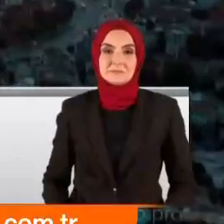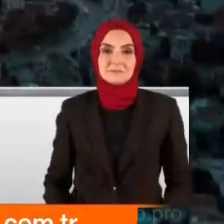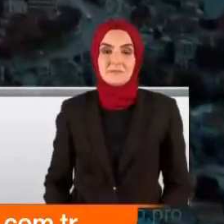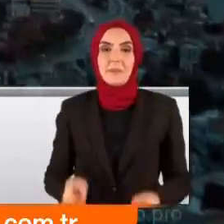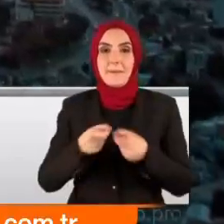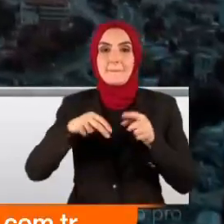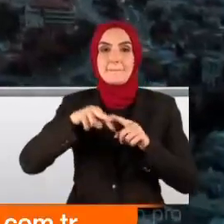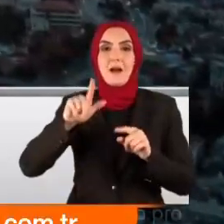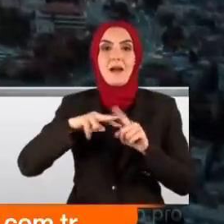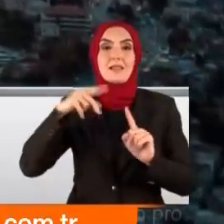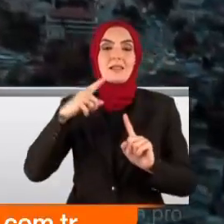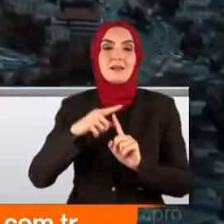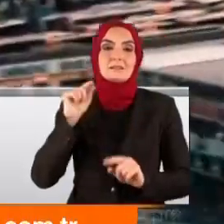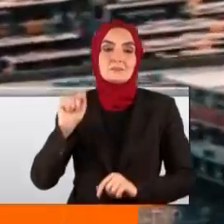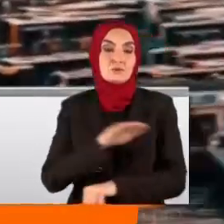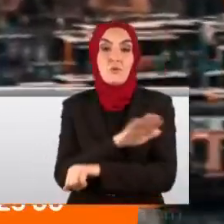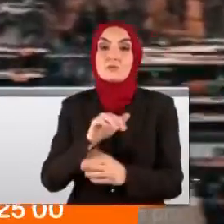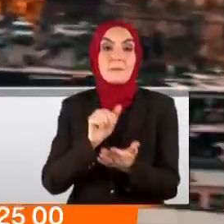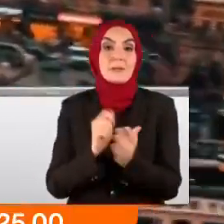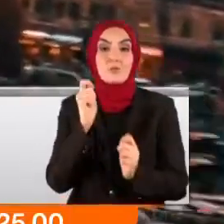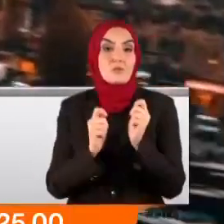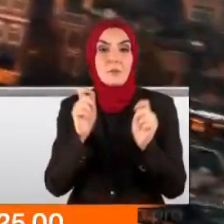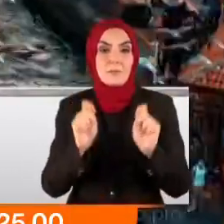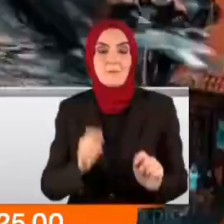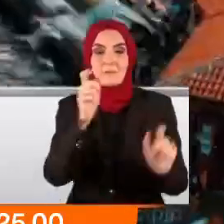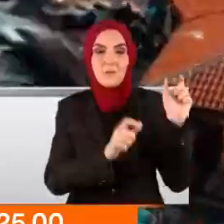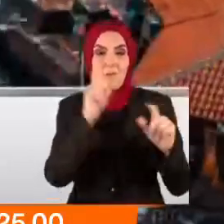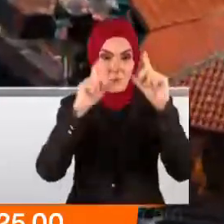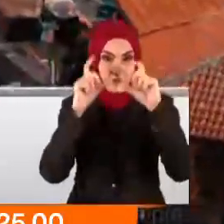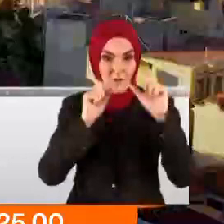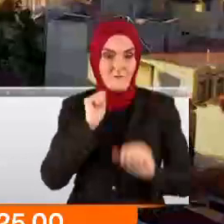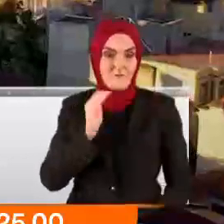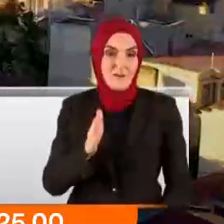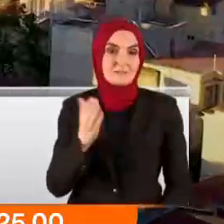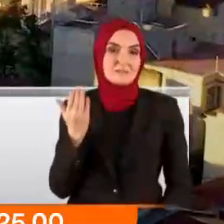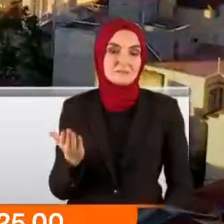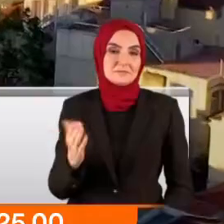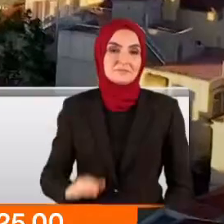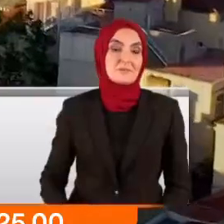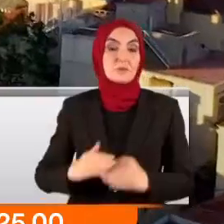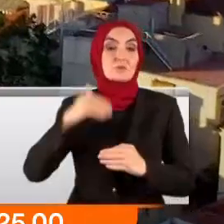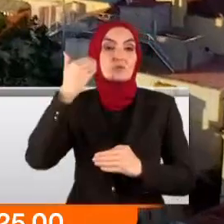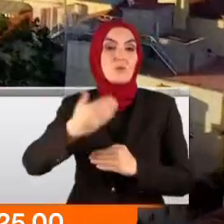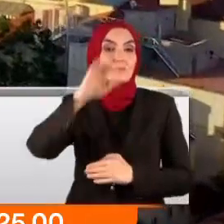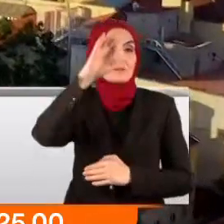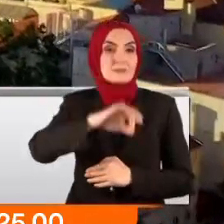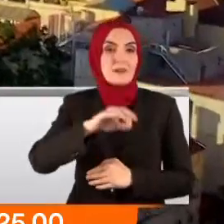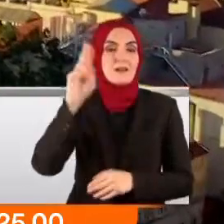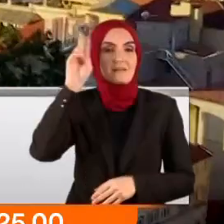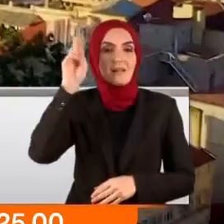Balat'ta sosyal medya kullanıcılarının en çok fotoğraf çektirdiği renkli adreslerden biri. Sonraki istikametse Galata